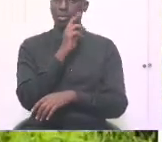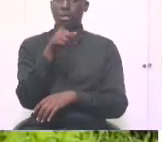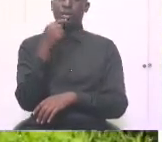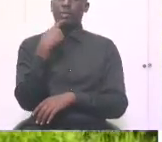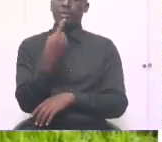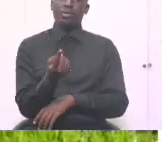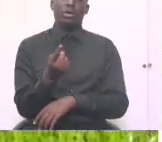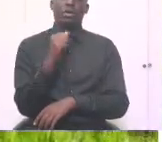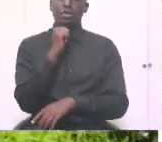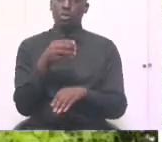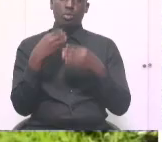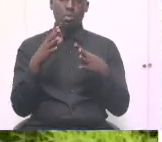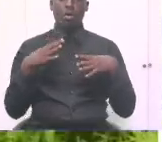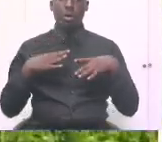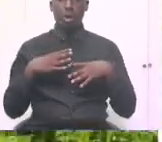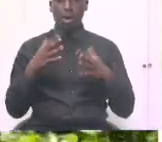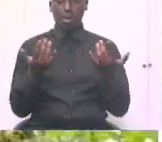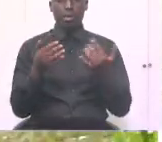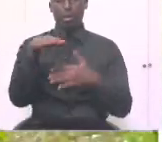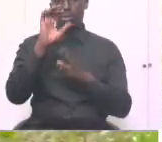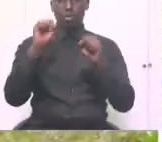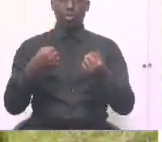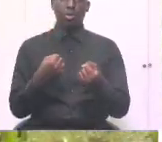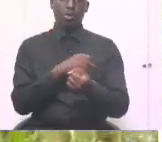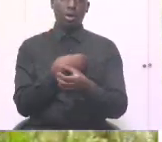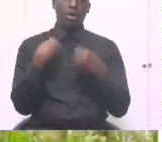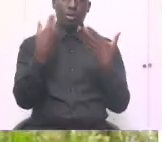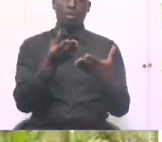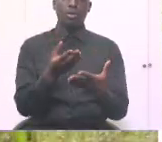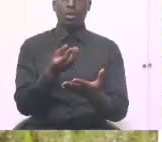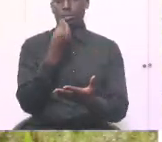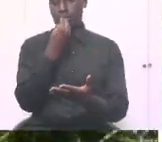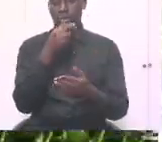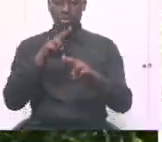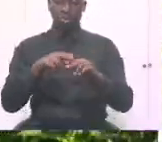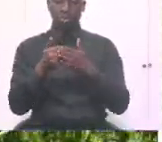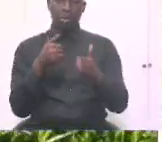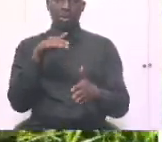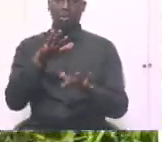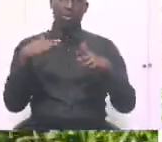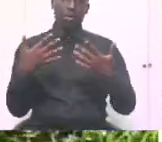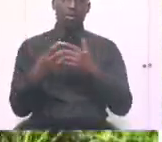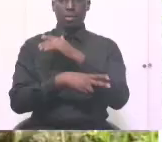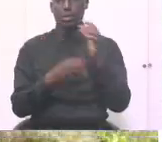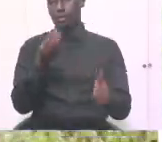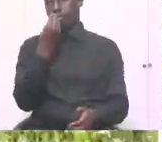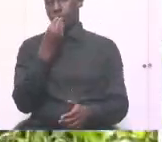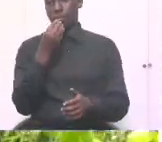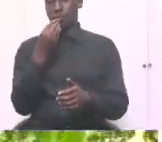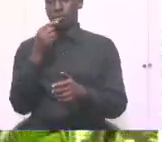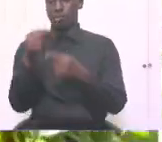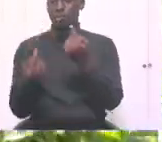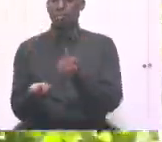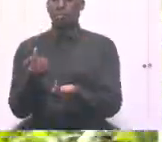ko zidaha agahenge abakiriya babo, kuko ngo zishobora no kubambura amafunguro bateretse imbere ku meza, cyangwa zikiba ibiryo bikiri no